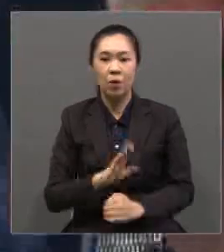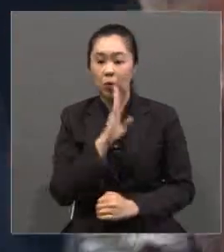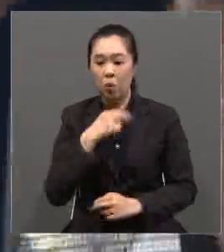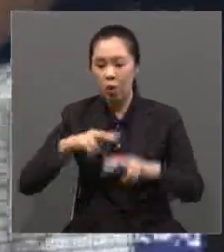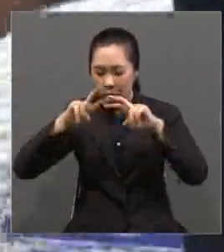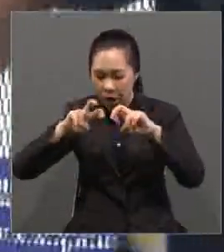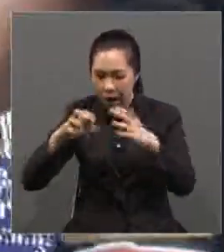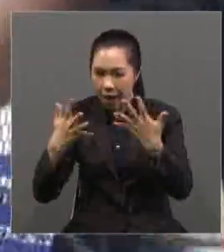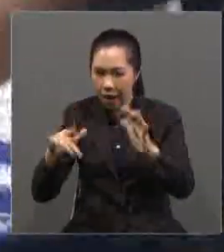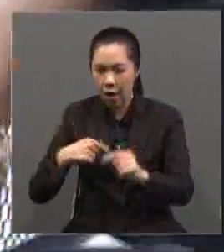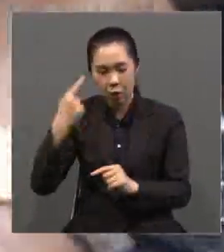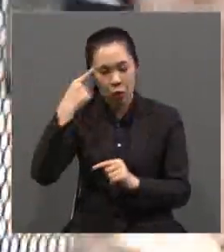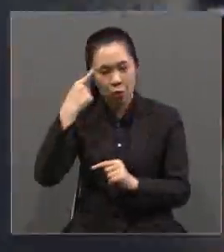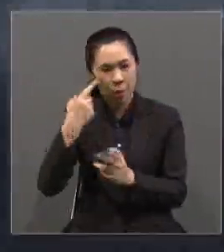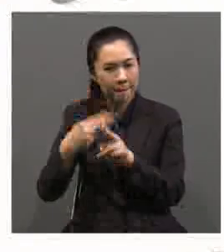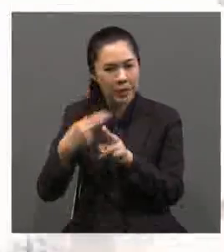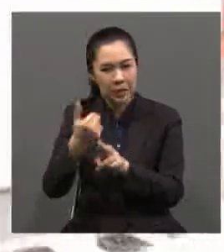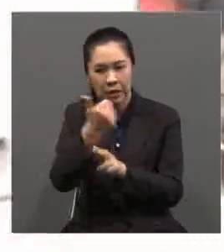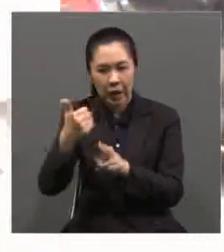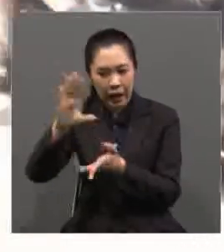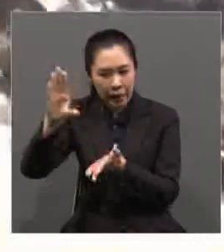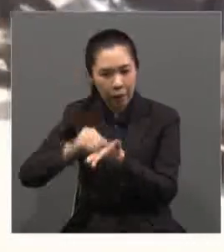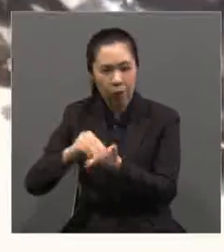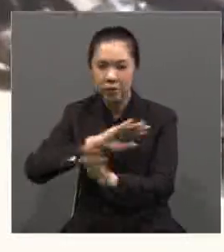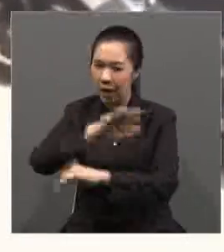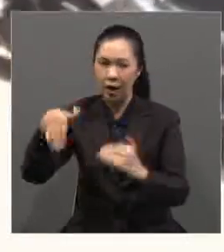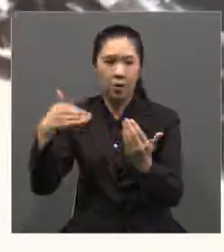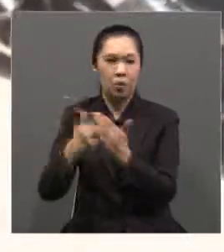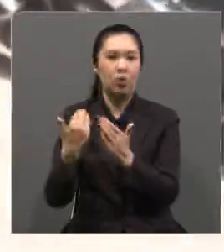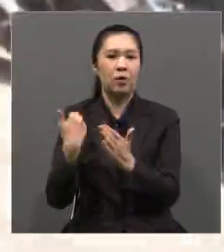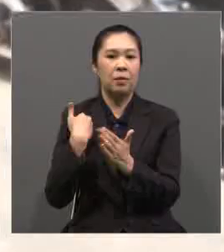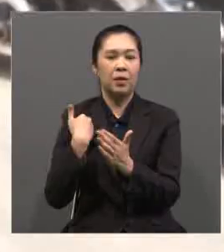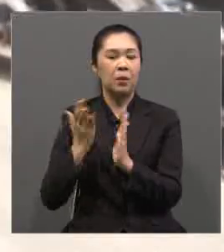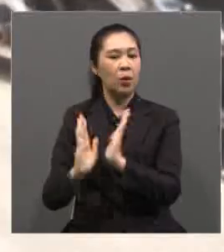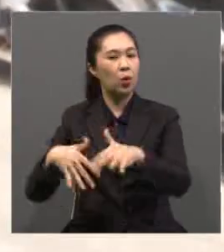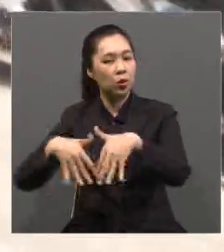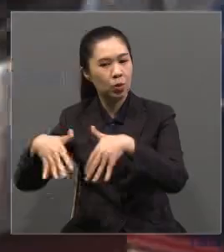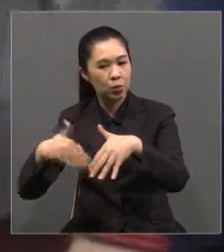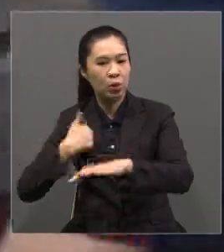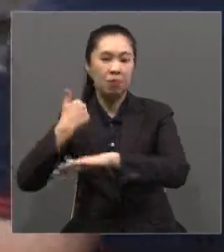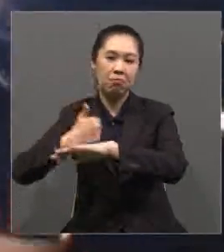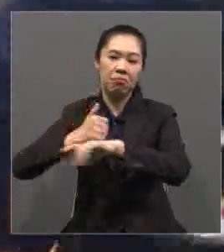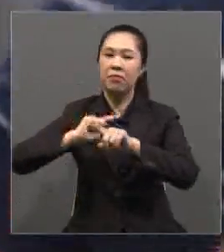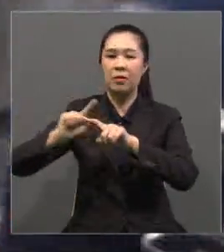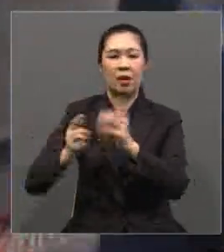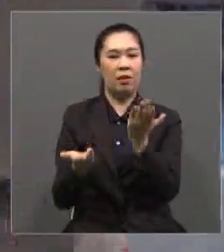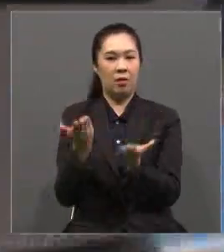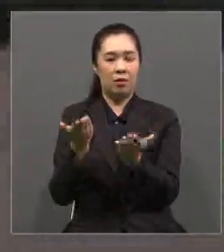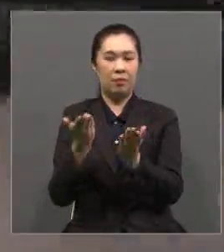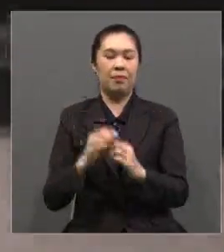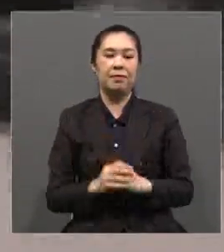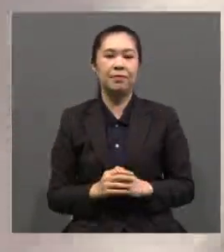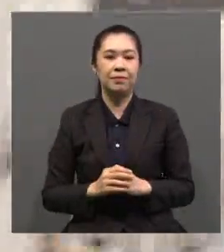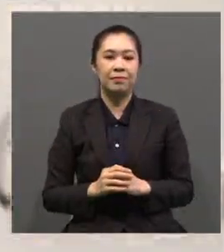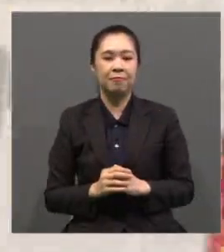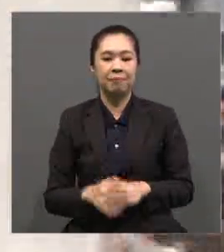นว่าเกิดการพาดพิงไปถึงใครก็ต้องถูกดำเนินคดีทั้งหมดไม่ว่าจะเป็นพลเรือนหรือผู้บังคับบัญชาครับ ทีนี้มาดู